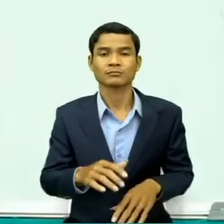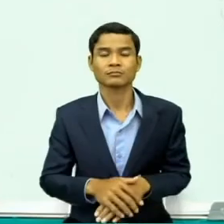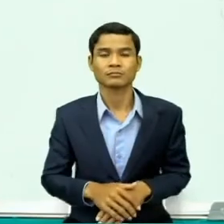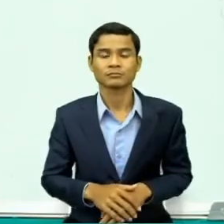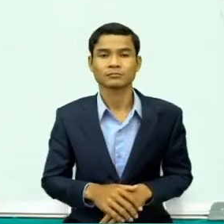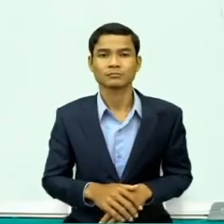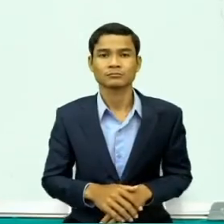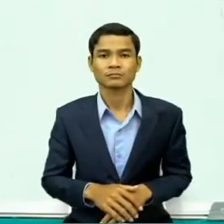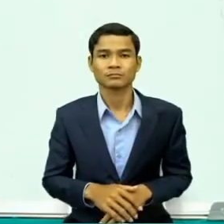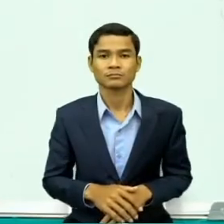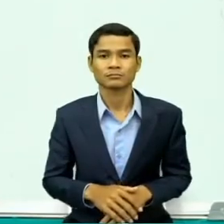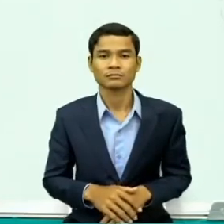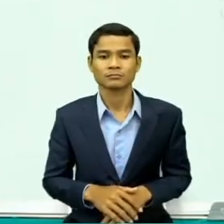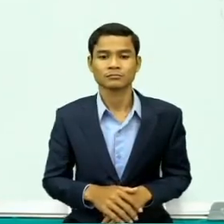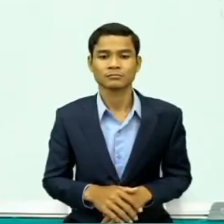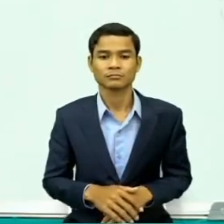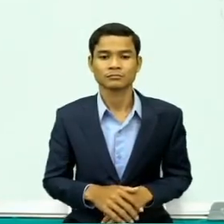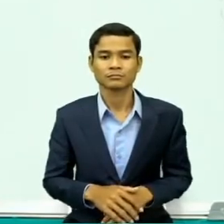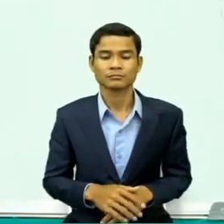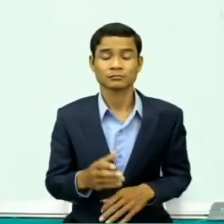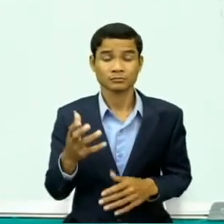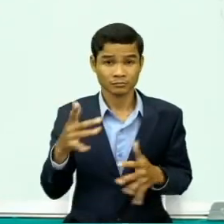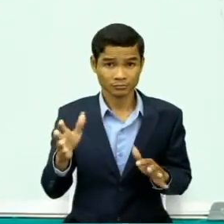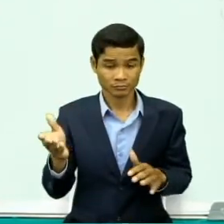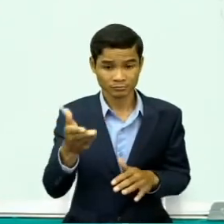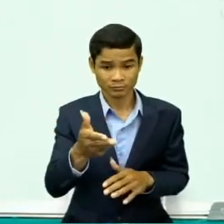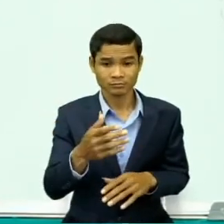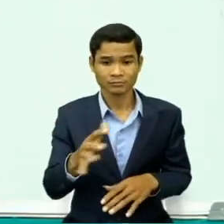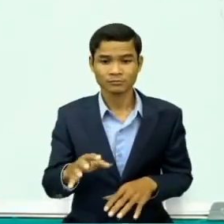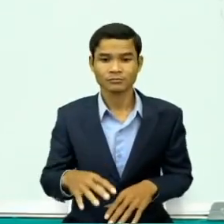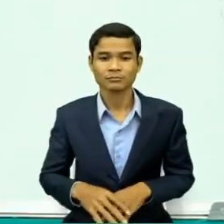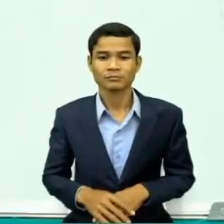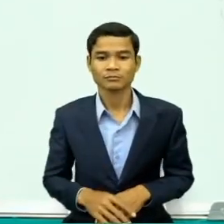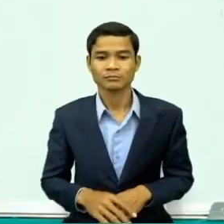ấy chà rồi rồi này con